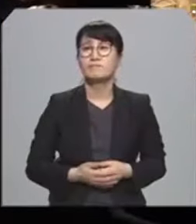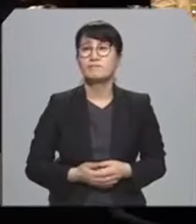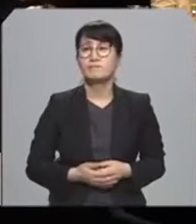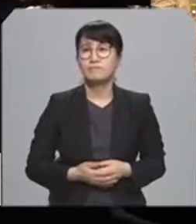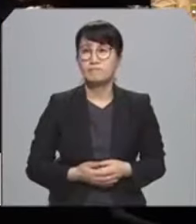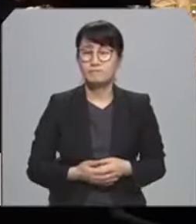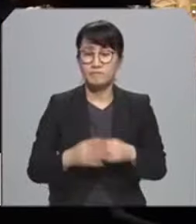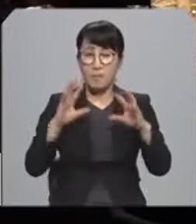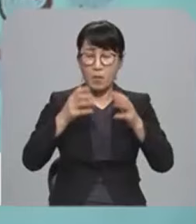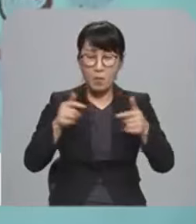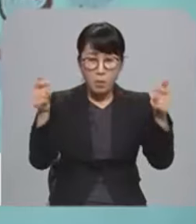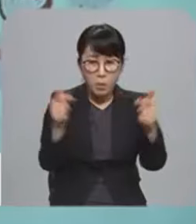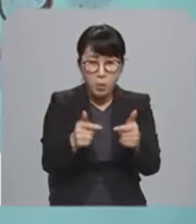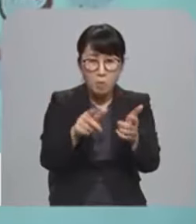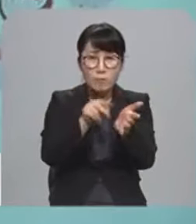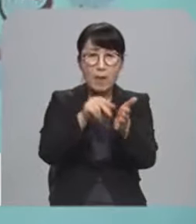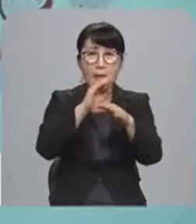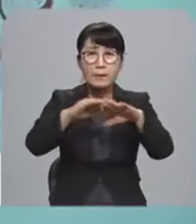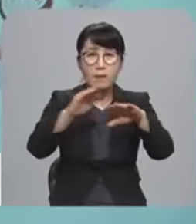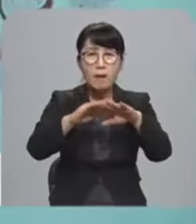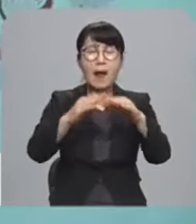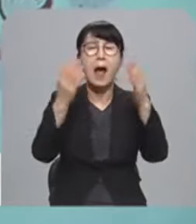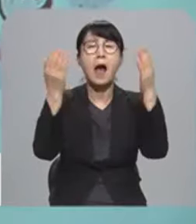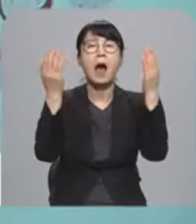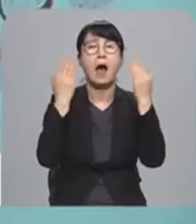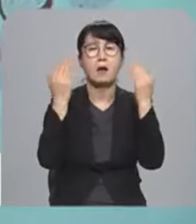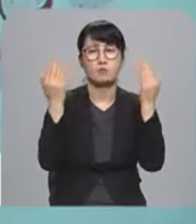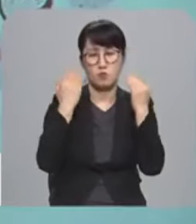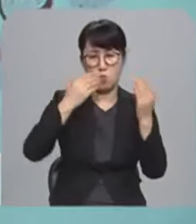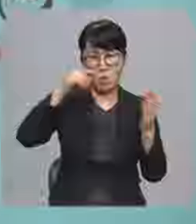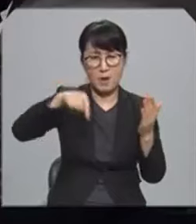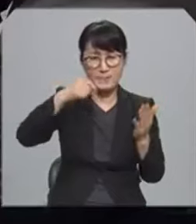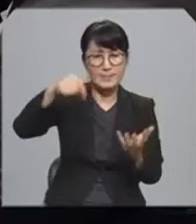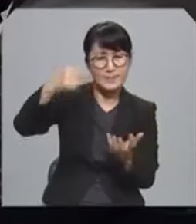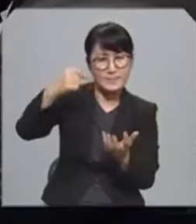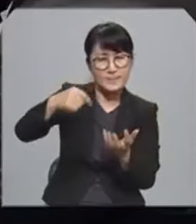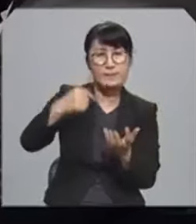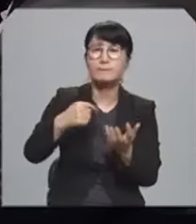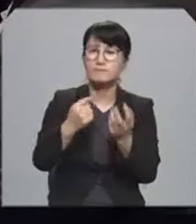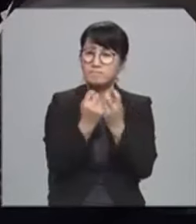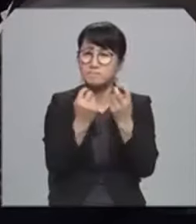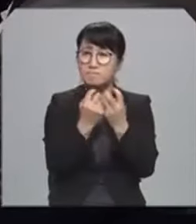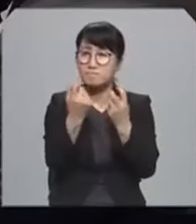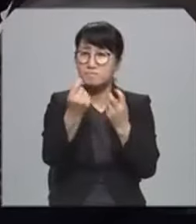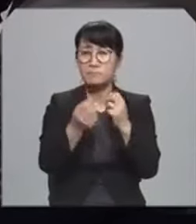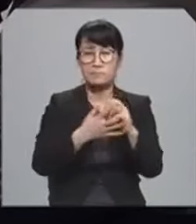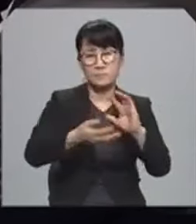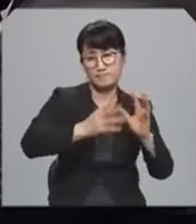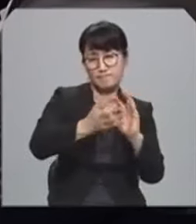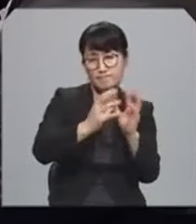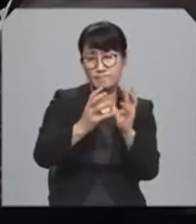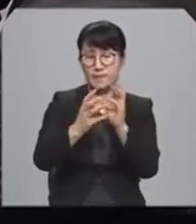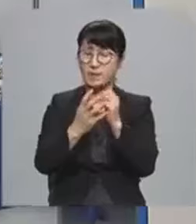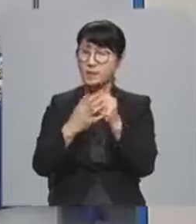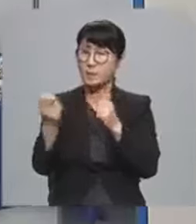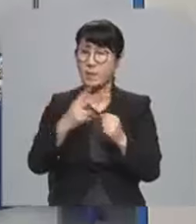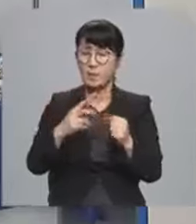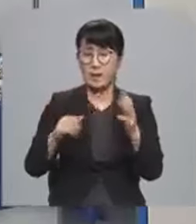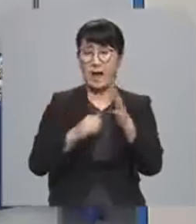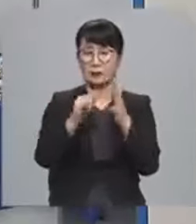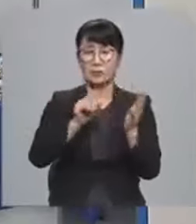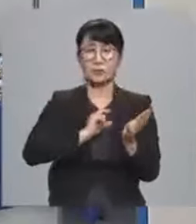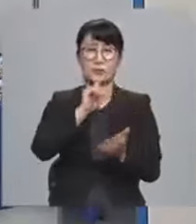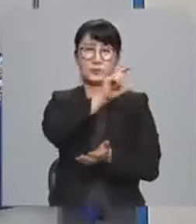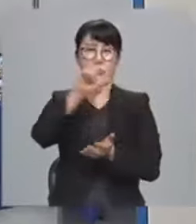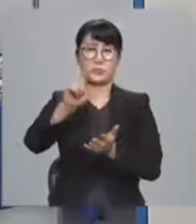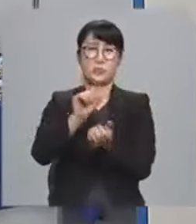해법을 교육 현장에서 찾으려는 대구교육 토론회와 가족 공동체 슬로건 공모전 그리고